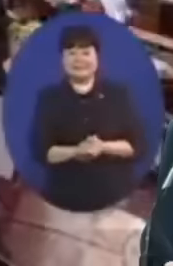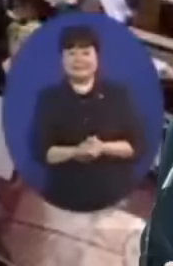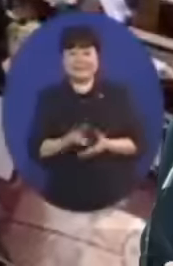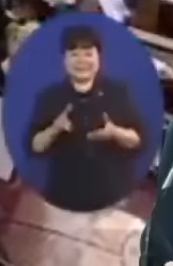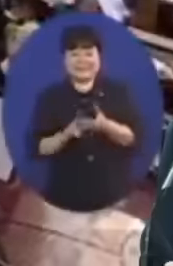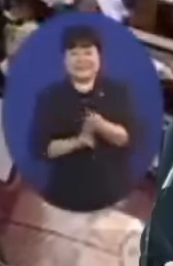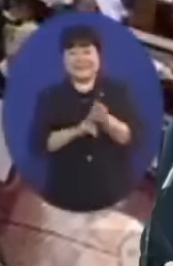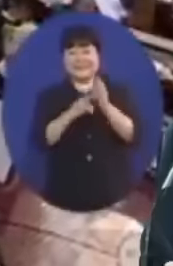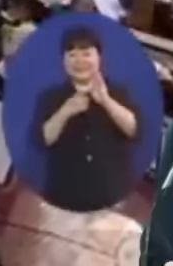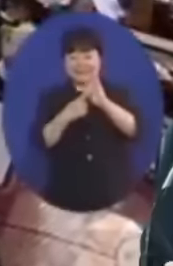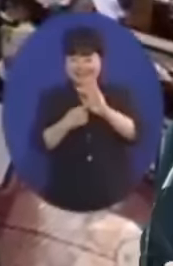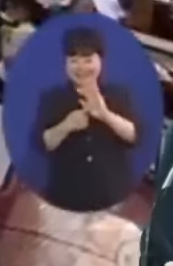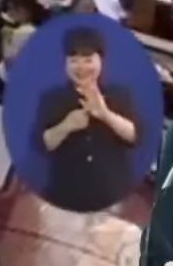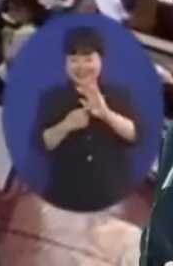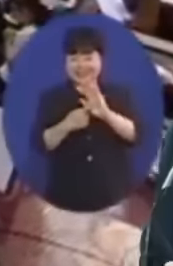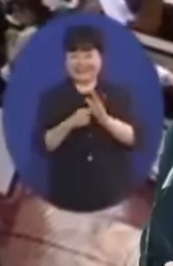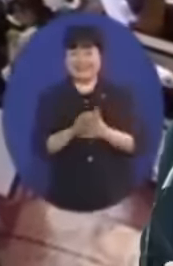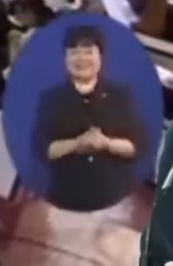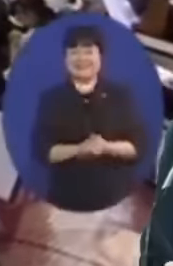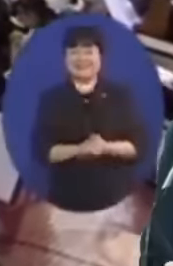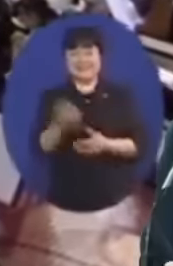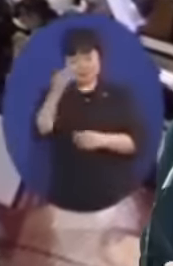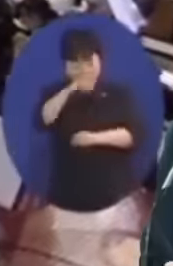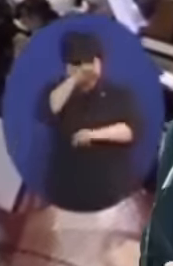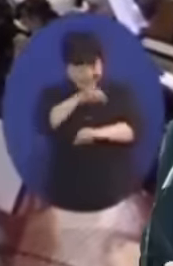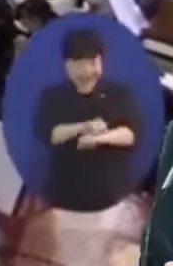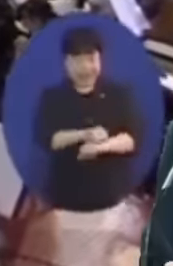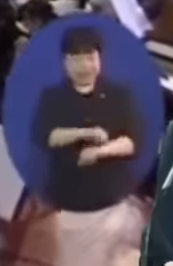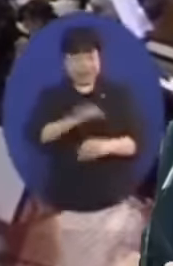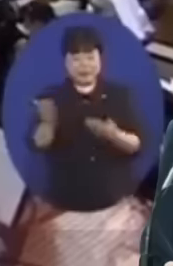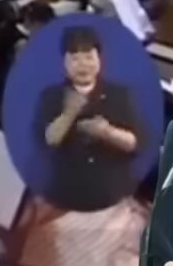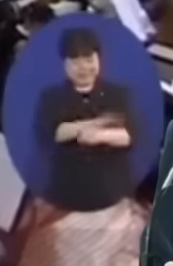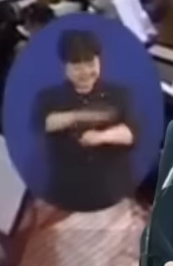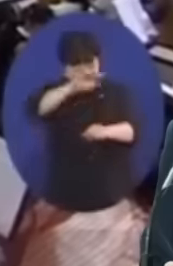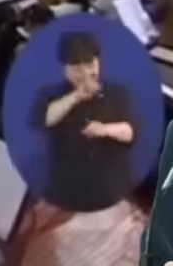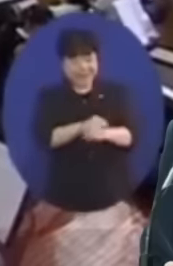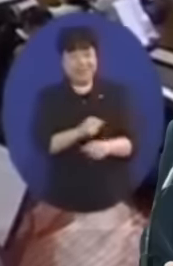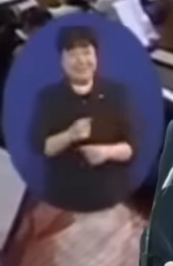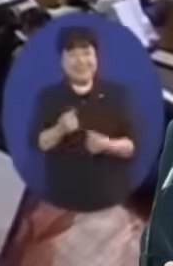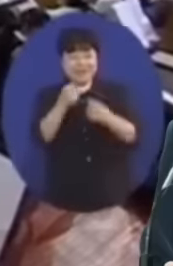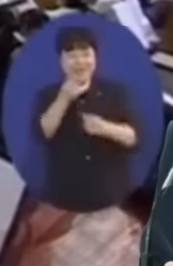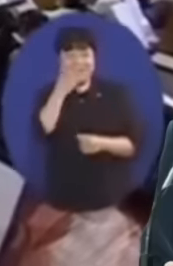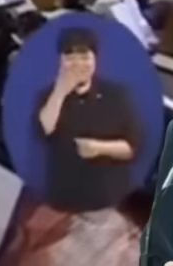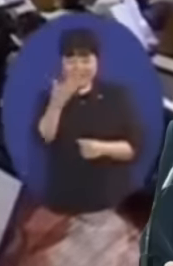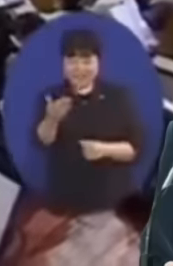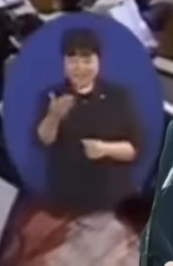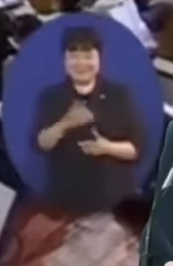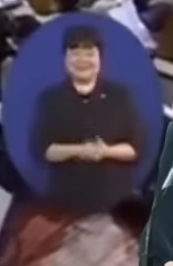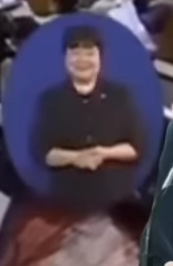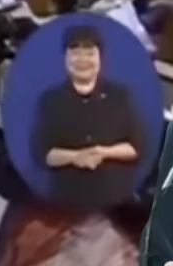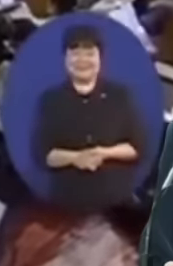역사하기 시작하는 것입니다. 영혼이 잘되고 범사에 잘되며 강건하게 해주신 주님,